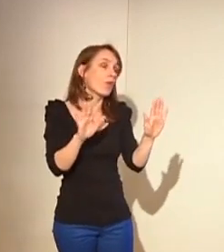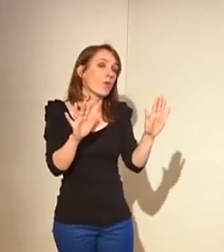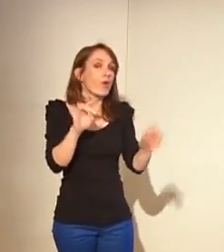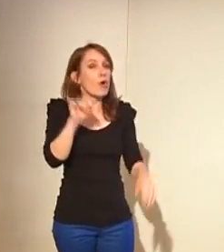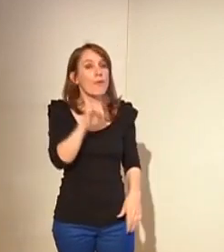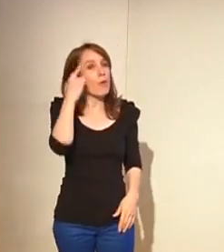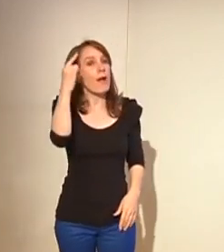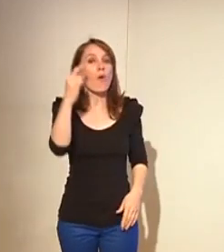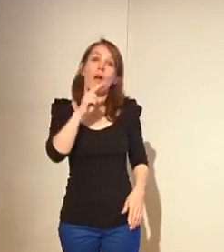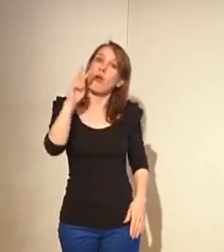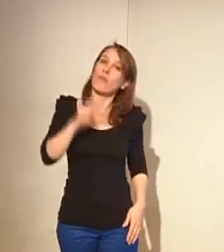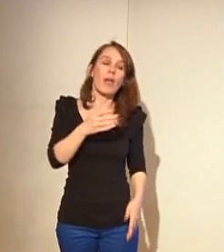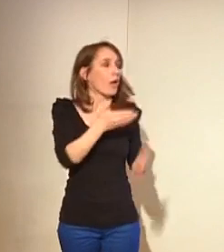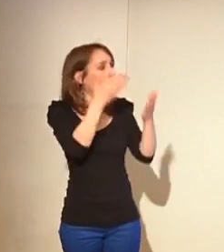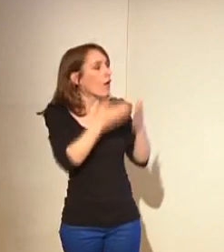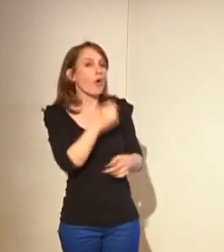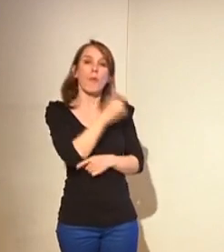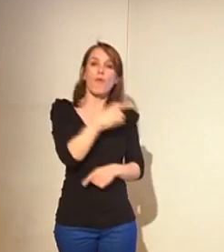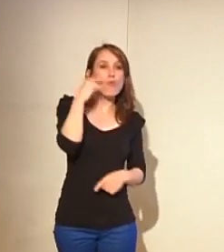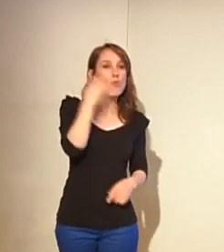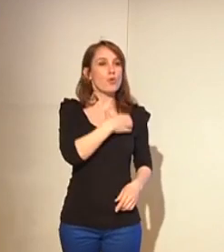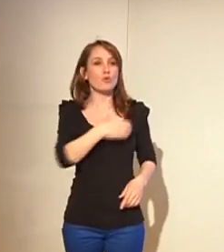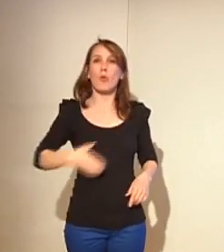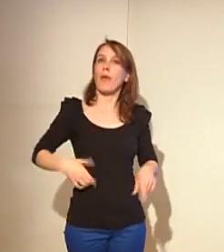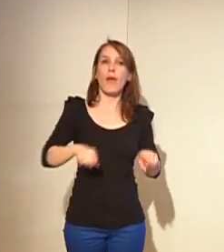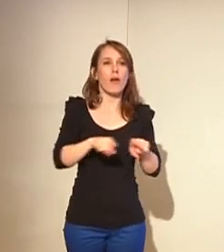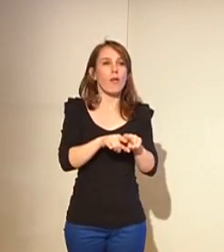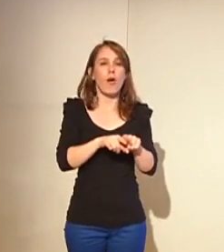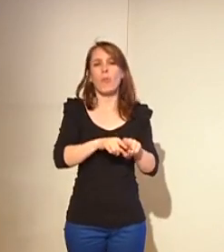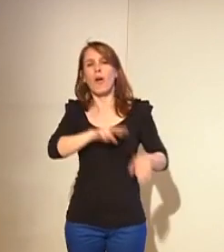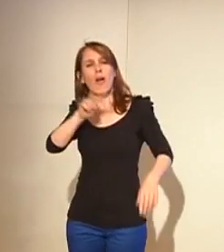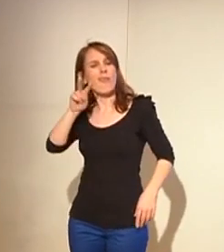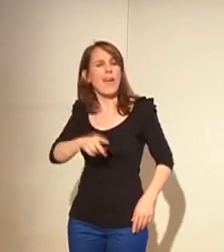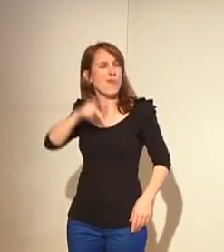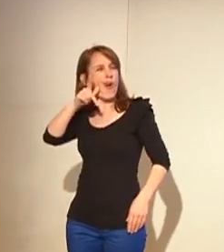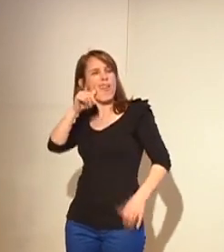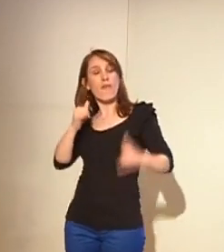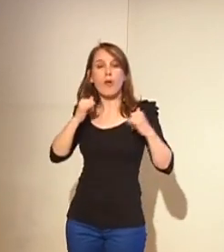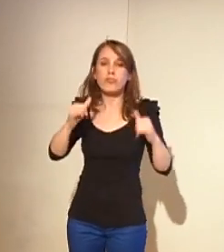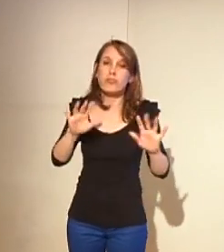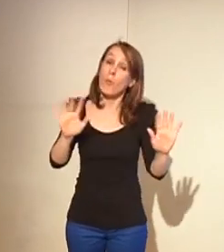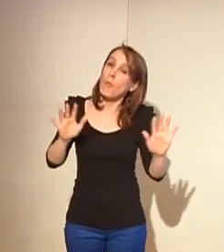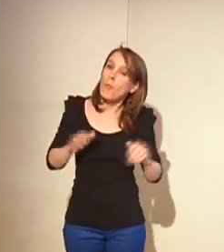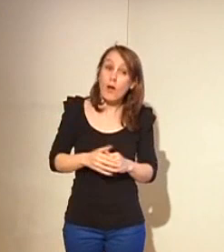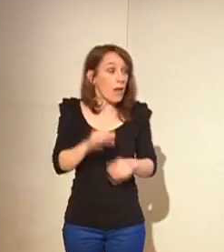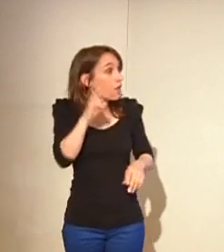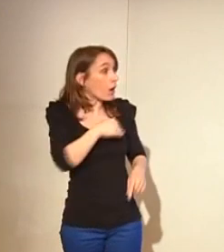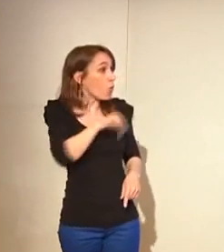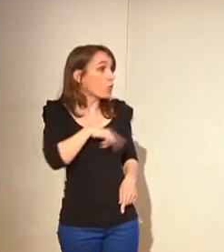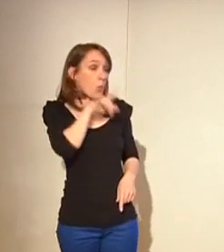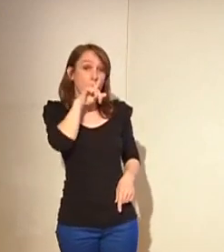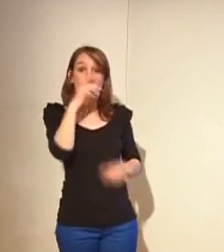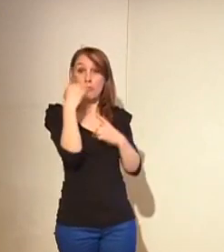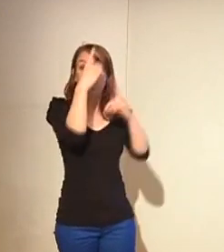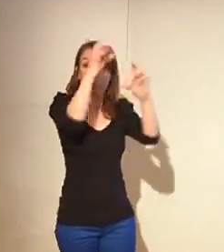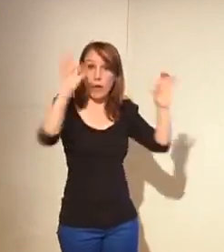y a de vot vre part à notre endroit une sorte de de de de geste considérable et d'ailleurs nous ne demandions rien